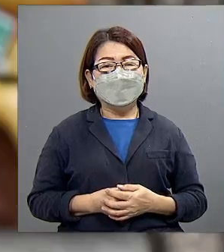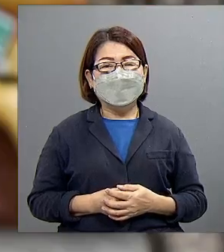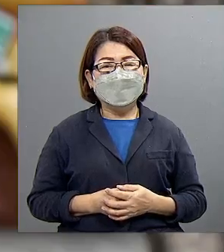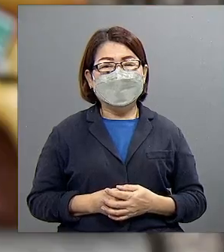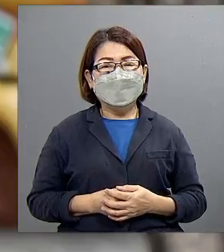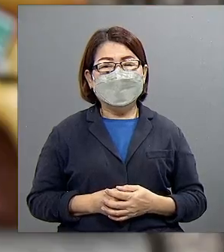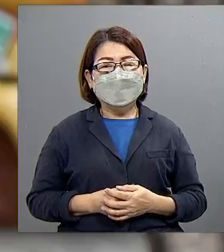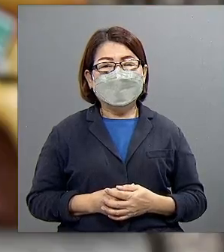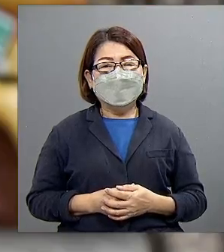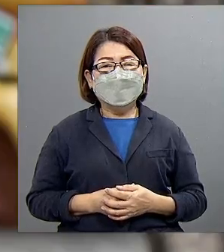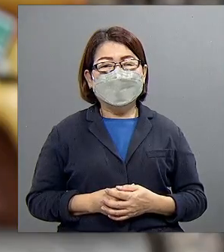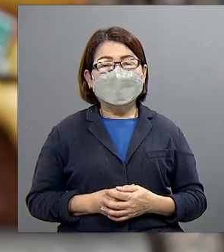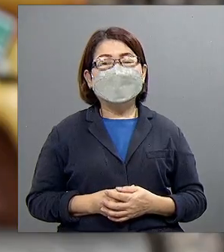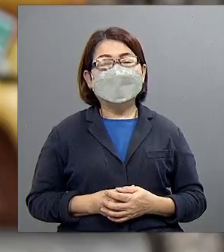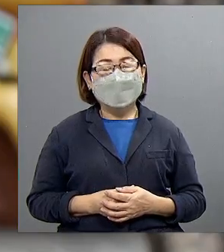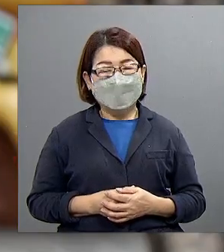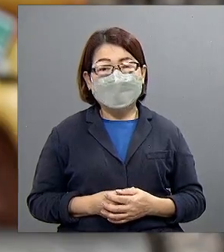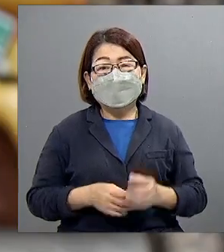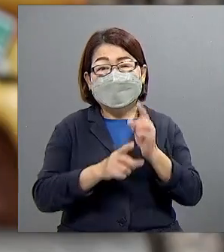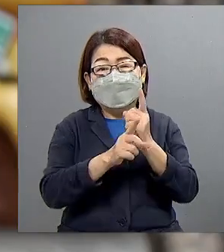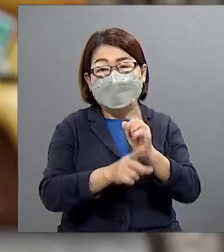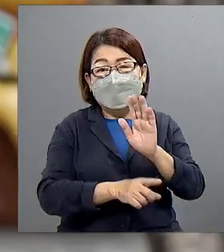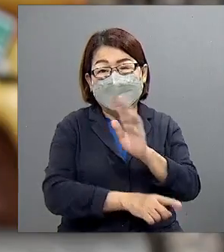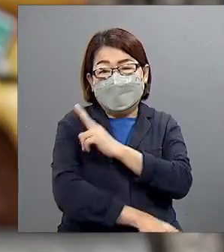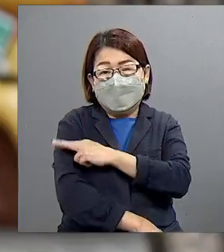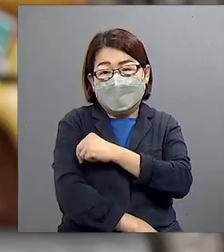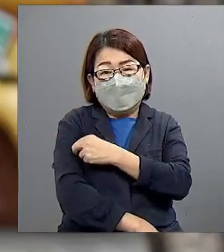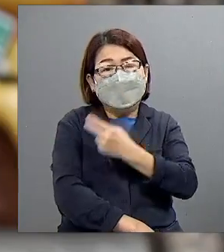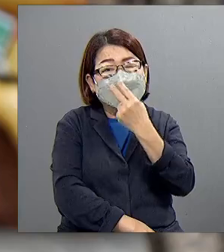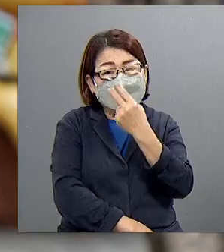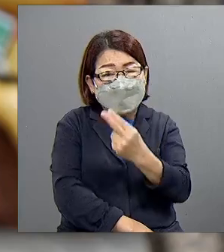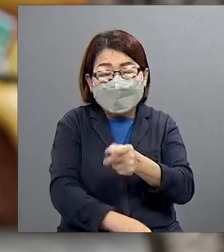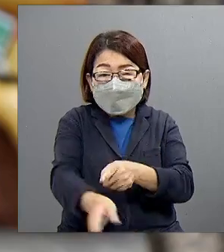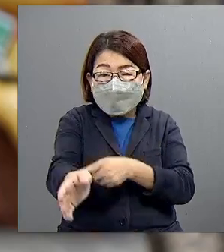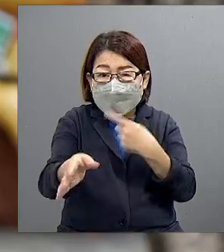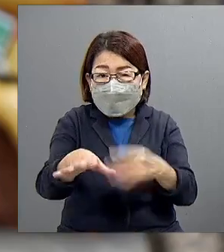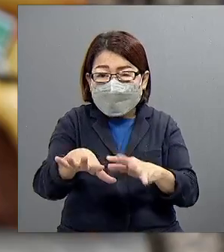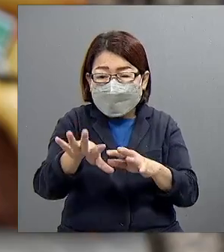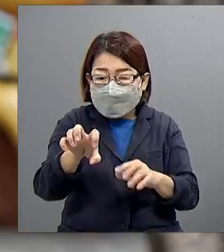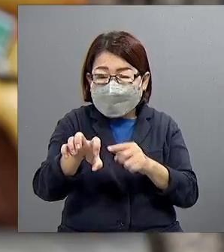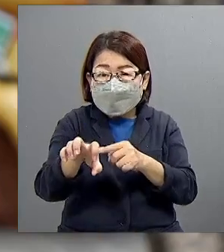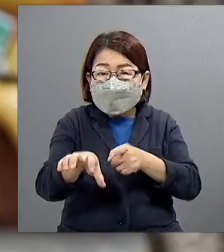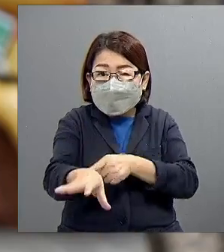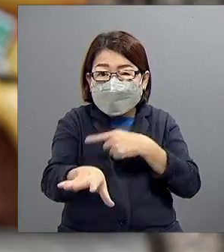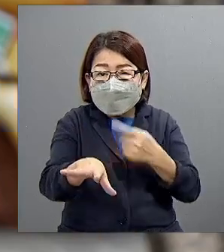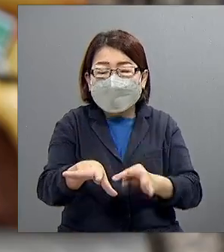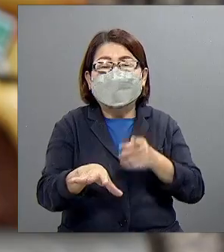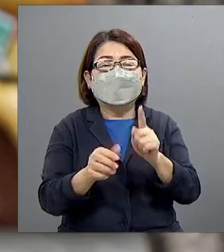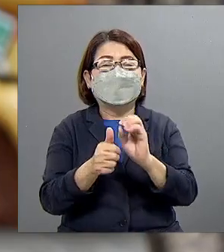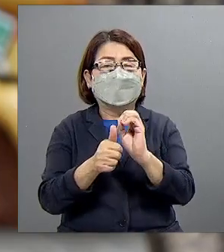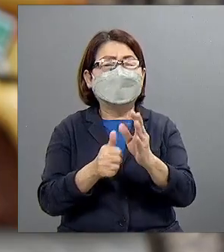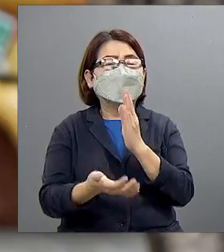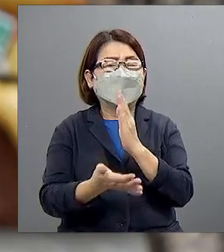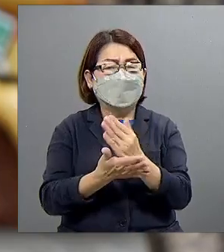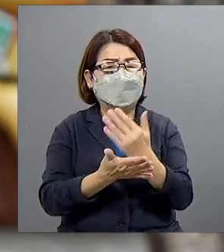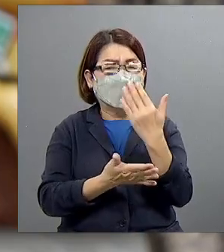วิธีการรักษาเนี่ยเราก็จะขึ้นกับระยะของโรคค่ะในเบื้องต้นเนี่ยก็แนะนำเป็น1หยุดพักการใช้งานค่ะลดการใช้ง